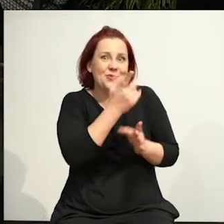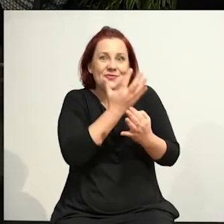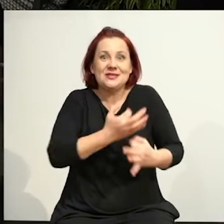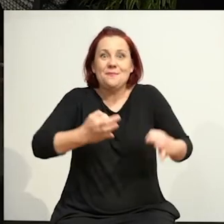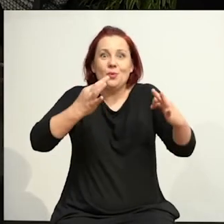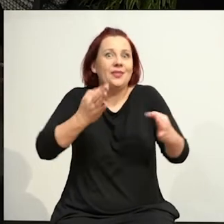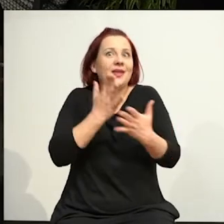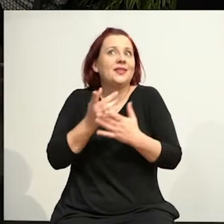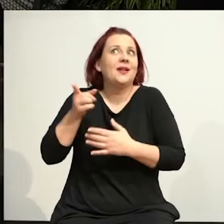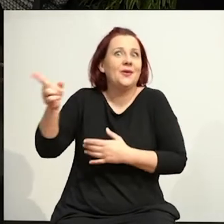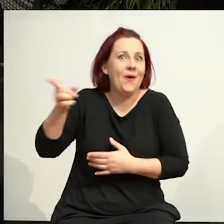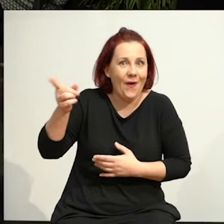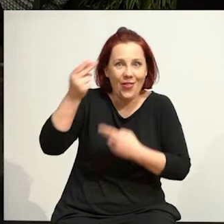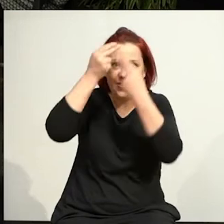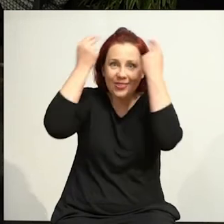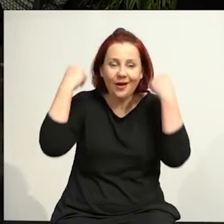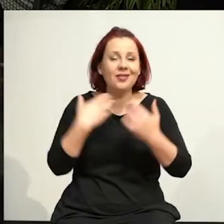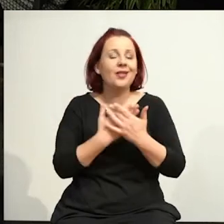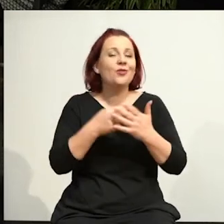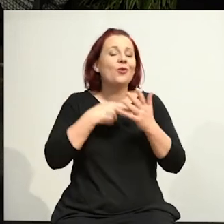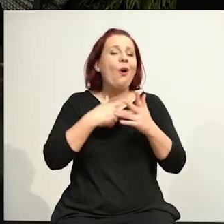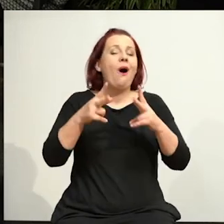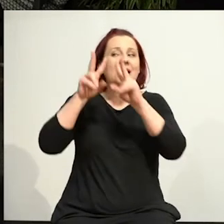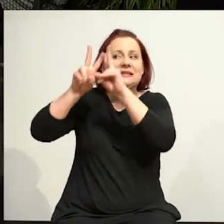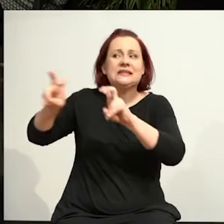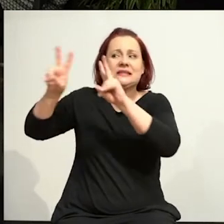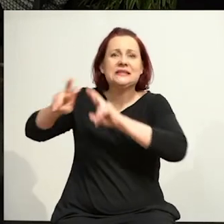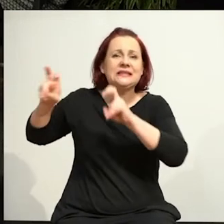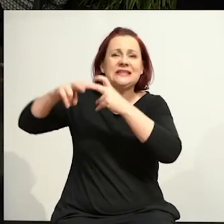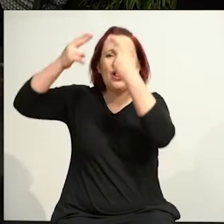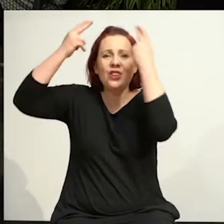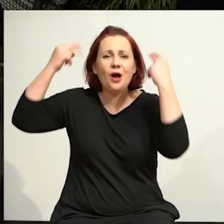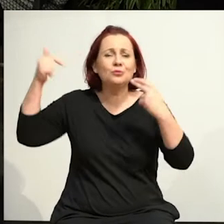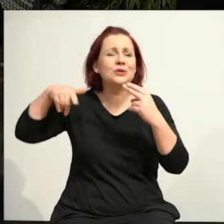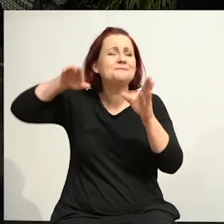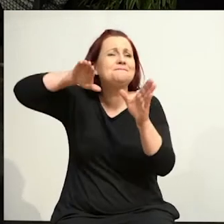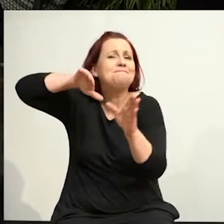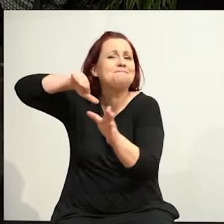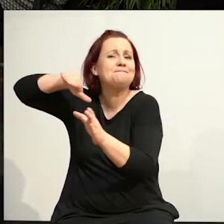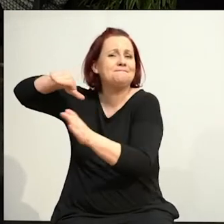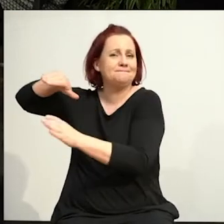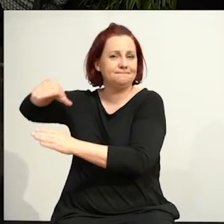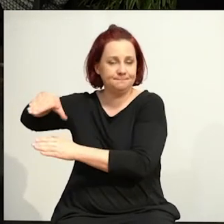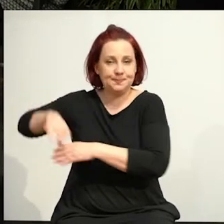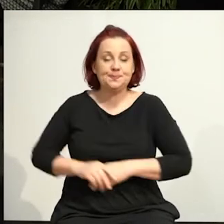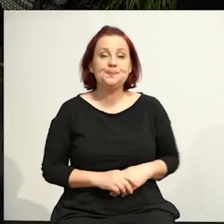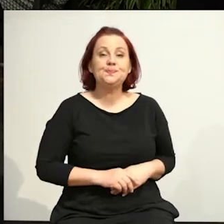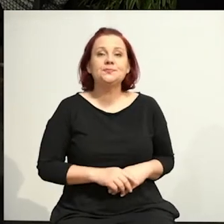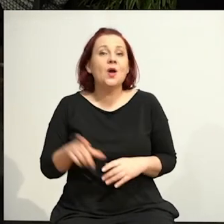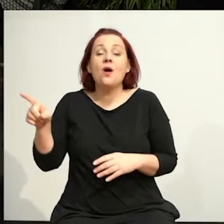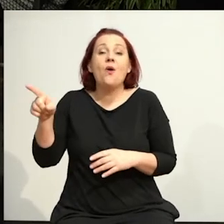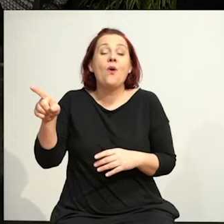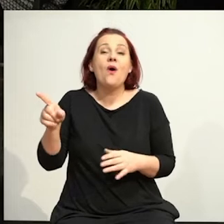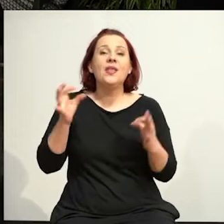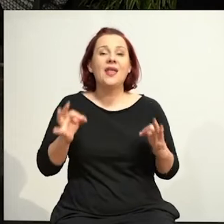współczesna poza Norwidem i te studia norwidiana muszę jakby zostawić po prostu tak nieco z boku. I jest dla mnie on